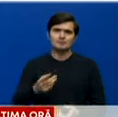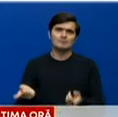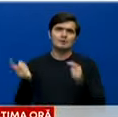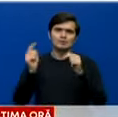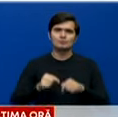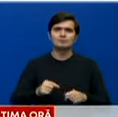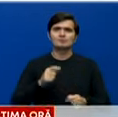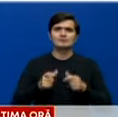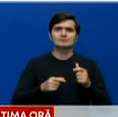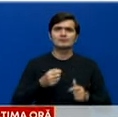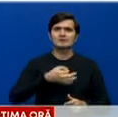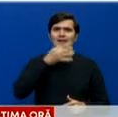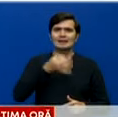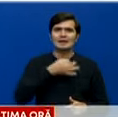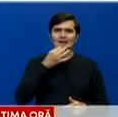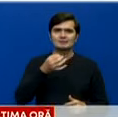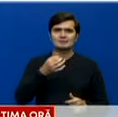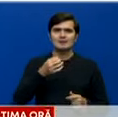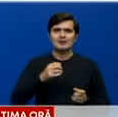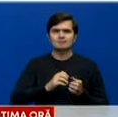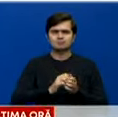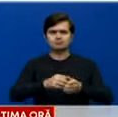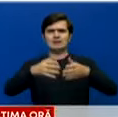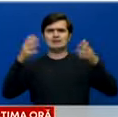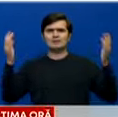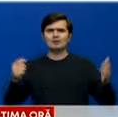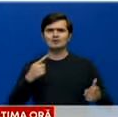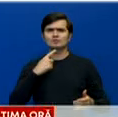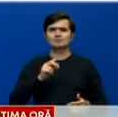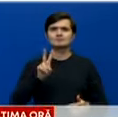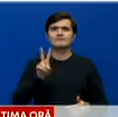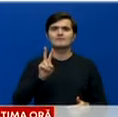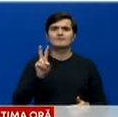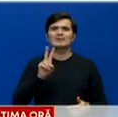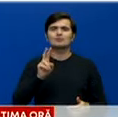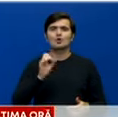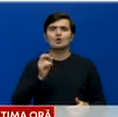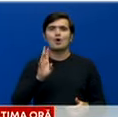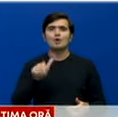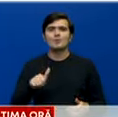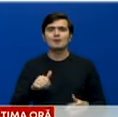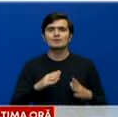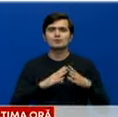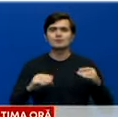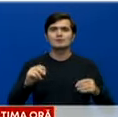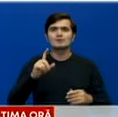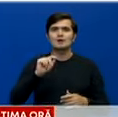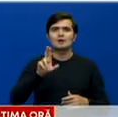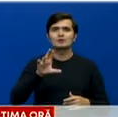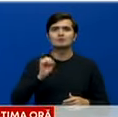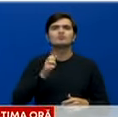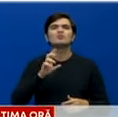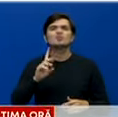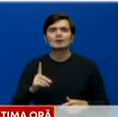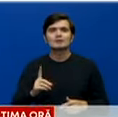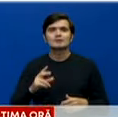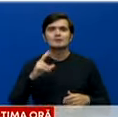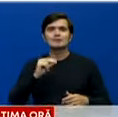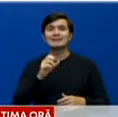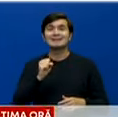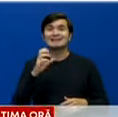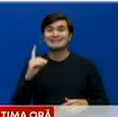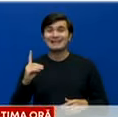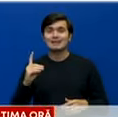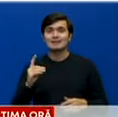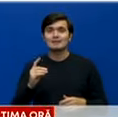subiectul declarațiilor deplasate ale domnului Victor Orban la Tușnad. PSD, prin vocea